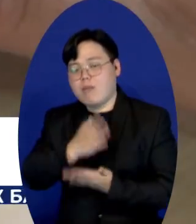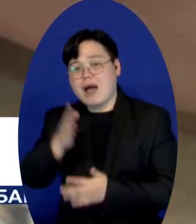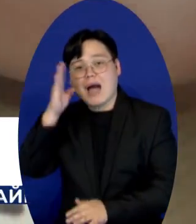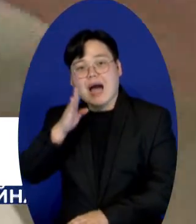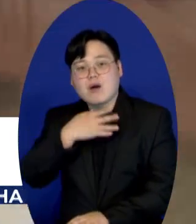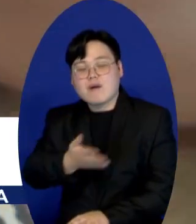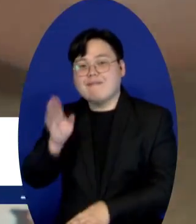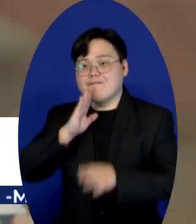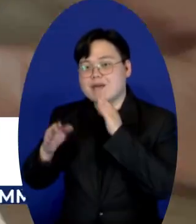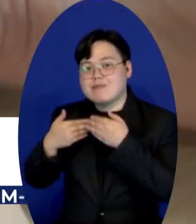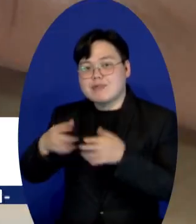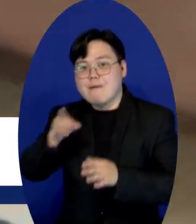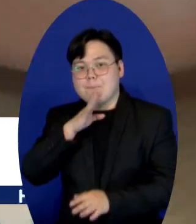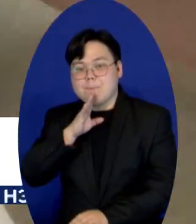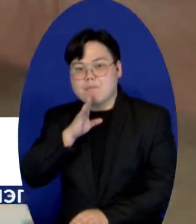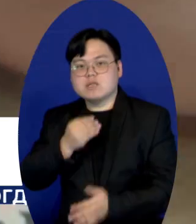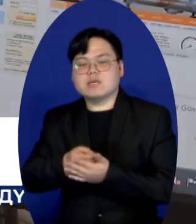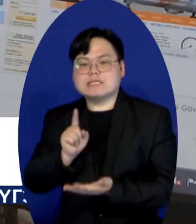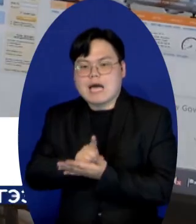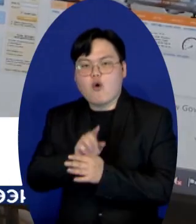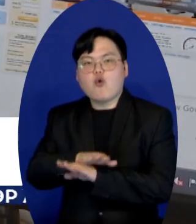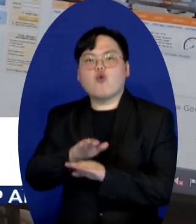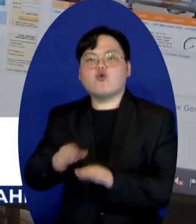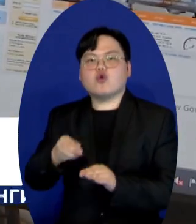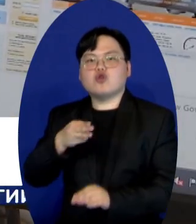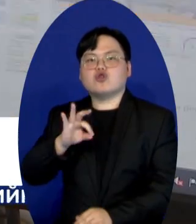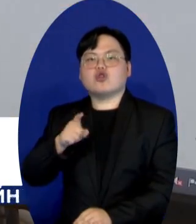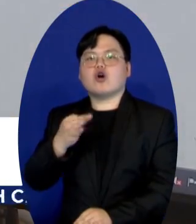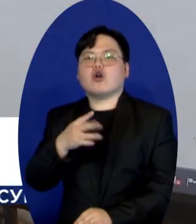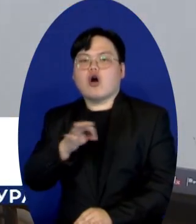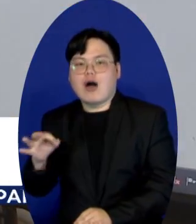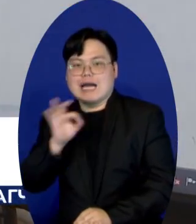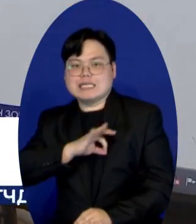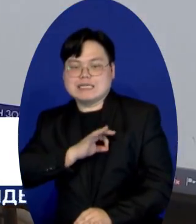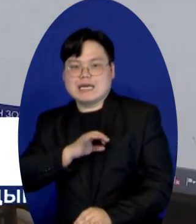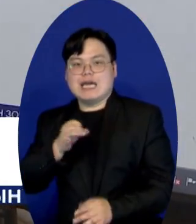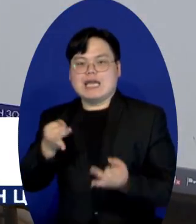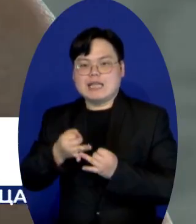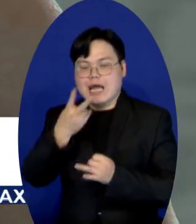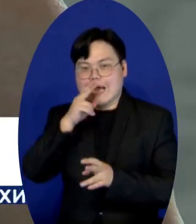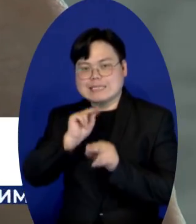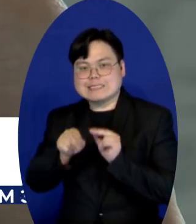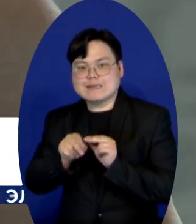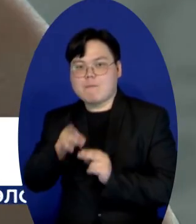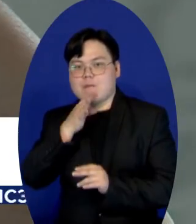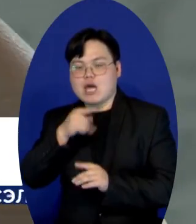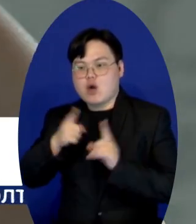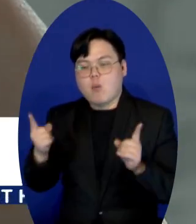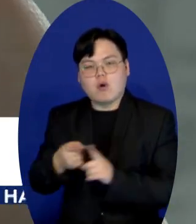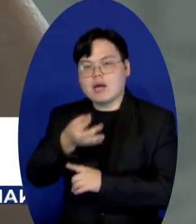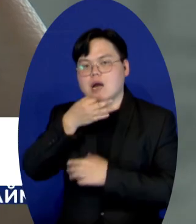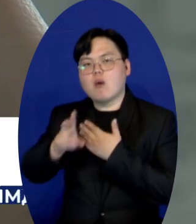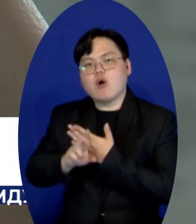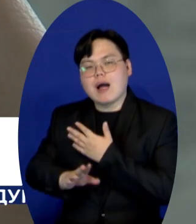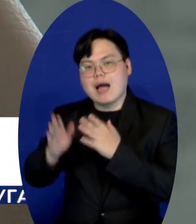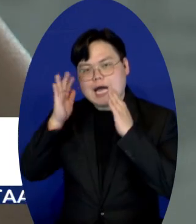эхчүүд хүүхдтэй Facebook нээж өгөхдөө Kids тохиргоог ашиглах, хүүхдийнхээ захим орчны хэрэглээ хянаж, энэ төрлийн гэмт хэрэгт холбогдохоос урьдчилан сэргийлэх хэрэгтэй